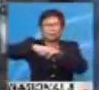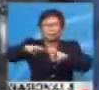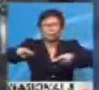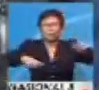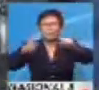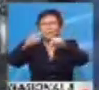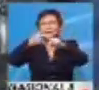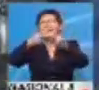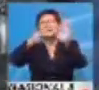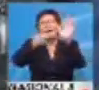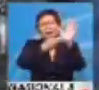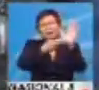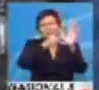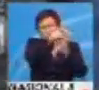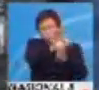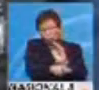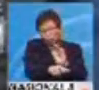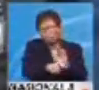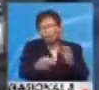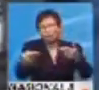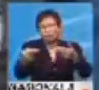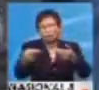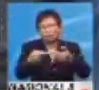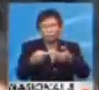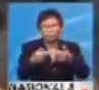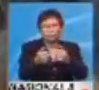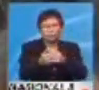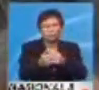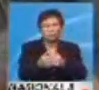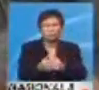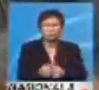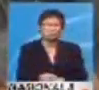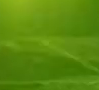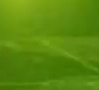orang daripadanya disaki mempunyai hubungan dengan